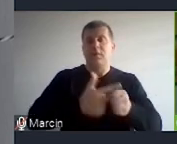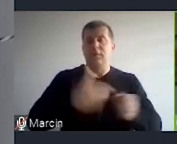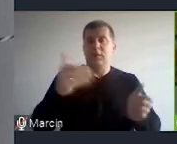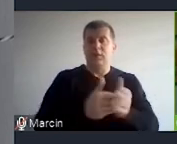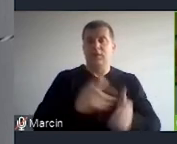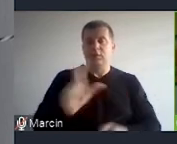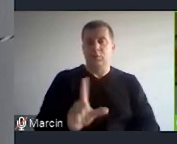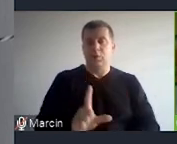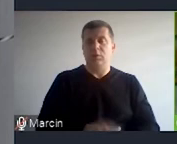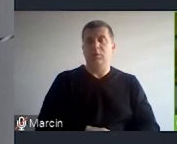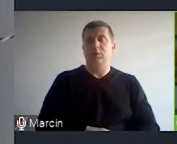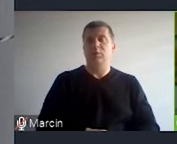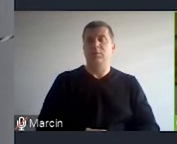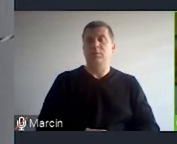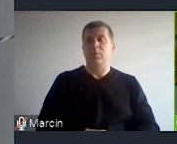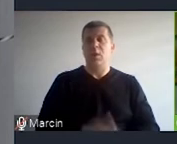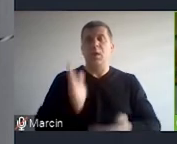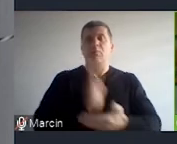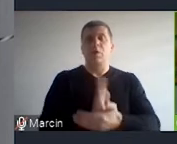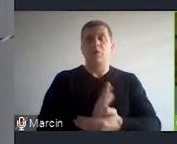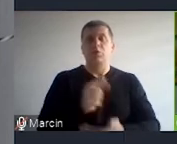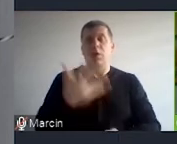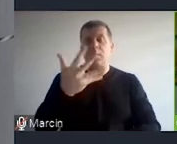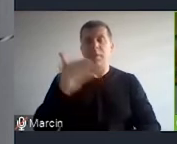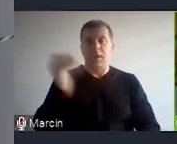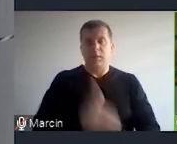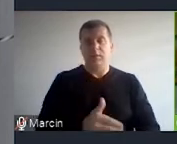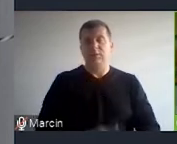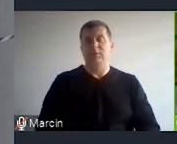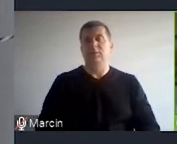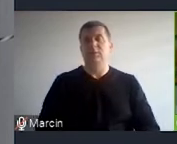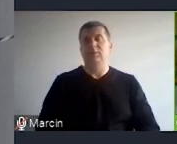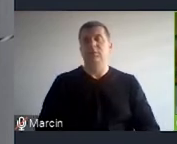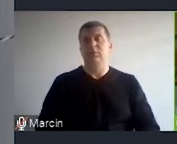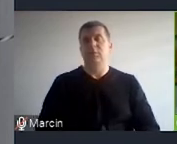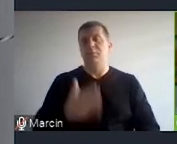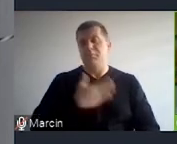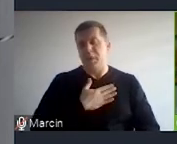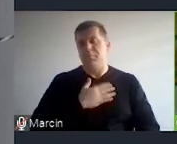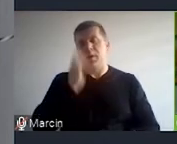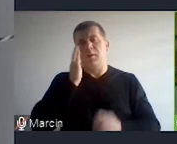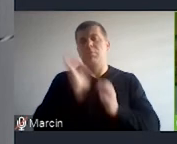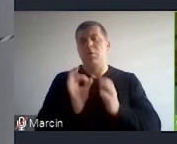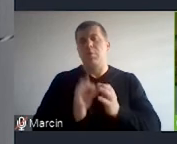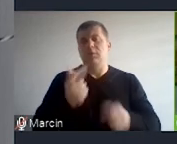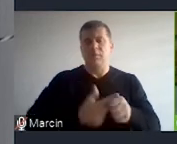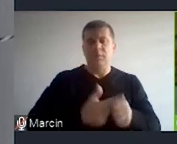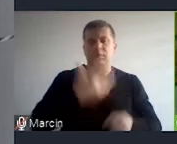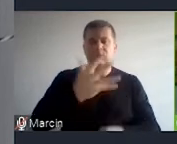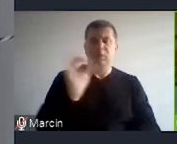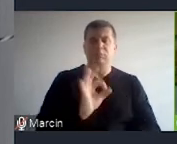tysięcy złotych, a pośrednie to 5 tysięcy, czyli mamy tutaj proporcję